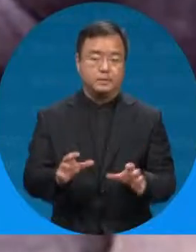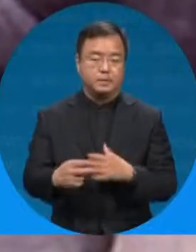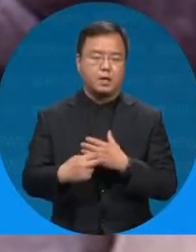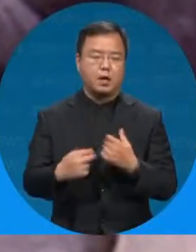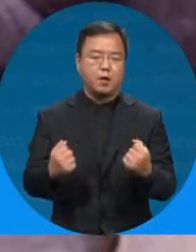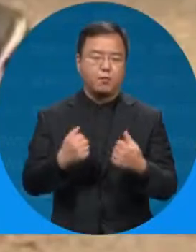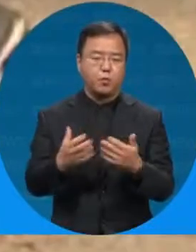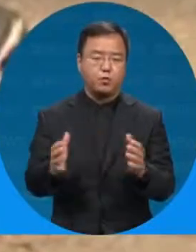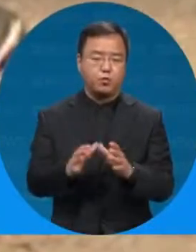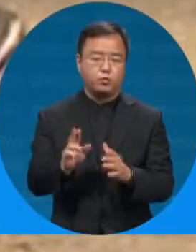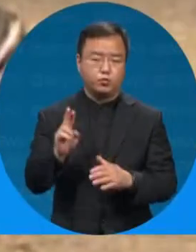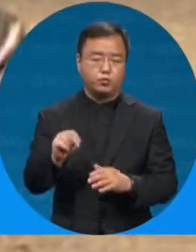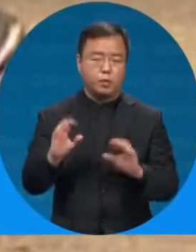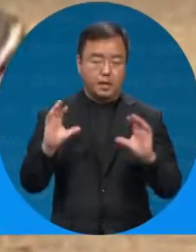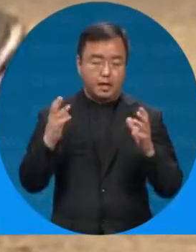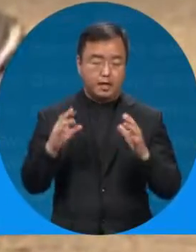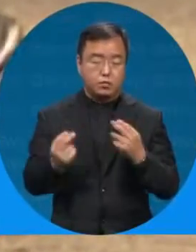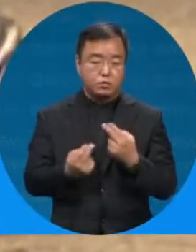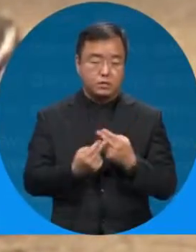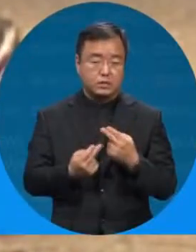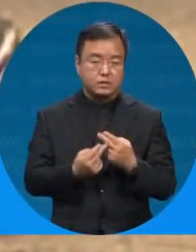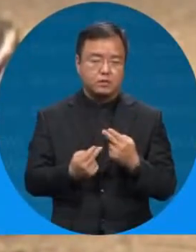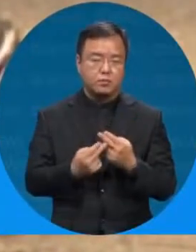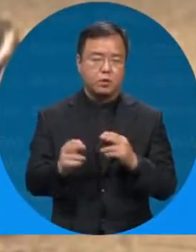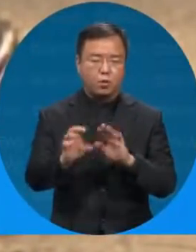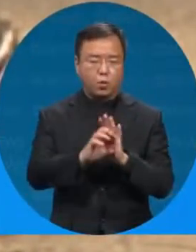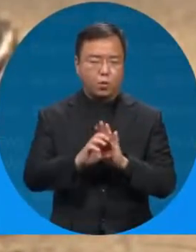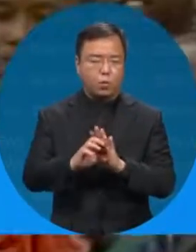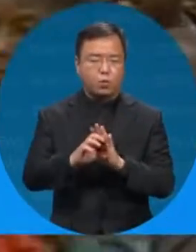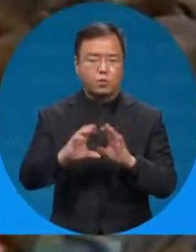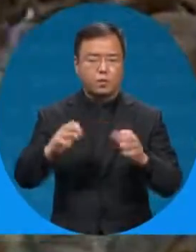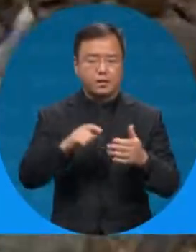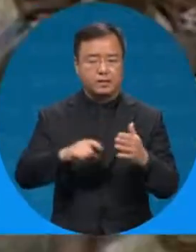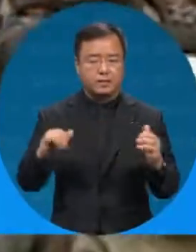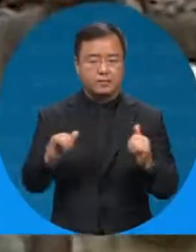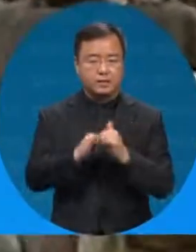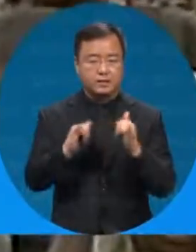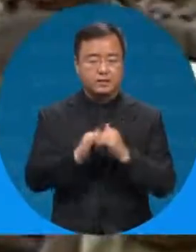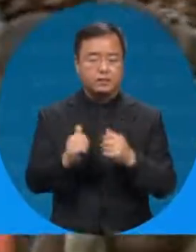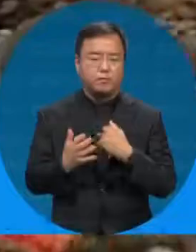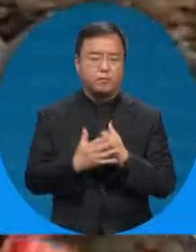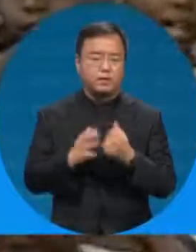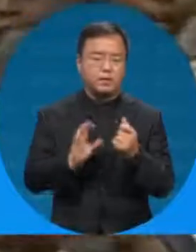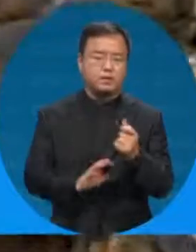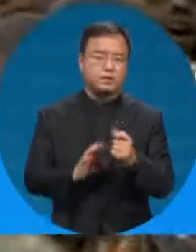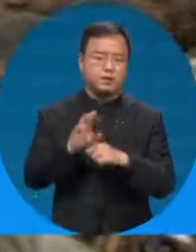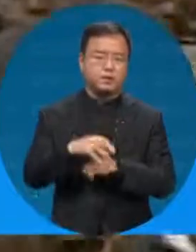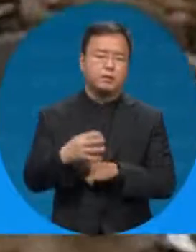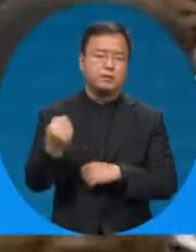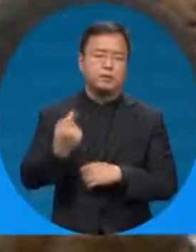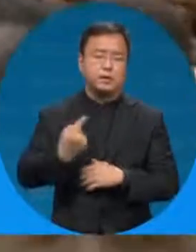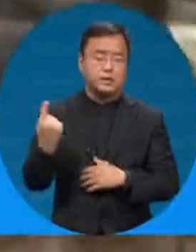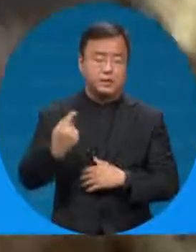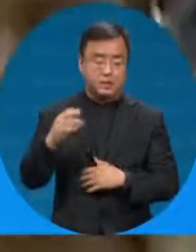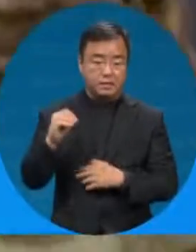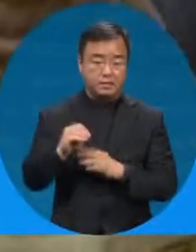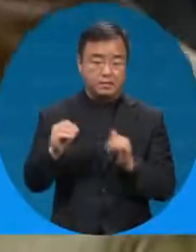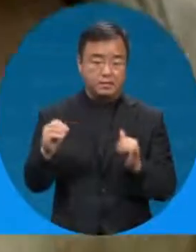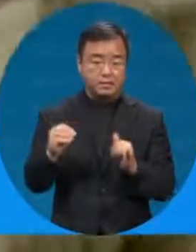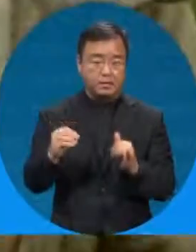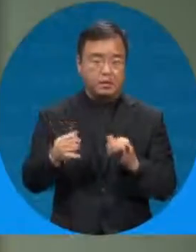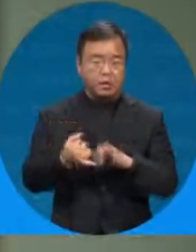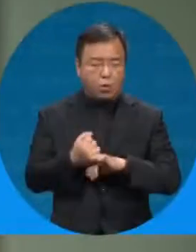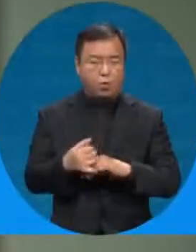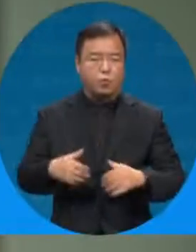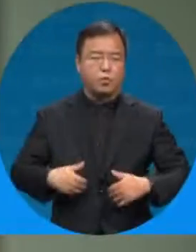세계보건기구와 유엔 아동기금이 코로나19 팬데믹과 내전 등을 이유로 전 세계 아동 수천만 명이 필수 예방접종조차 하지 못했다고